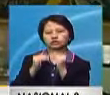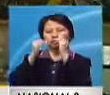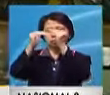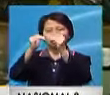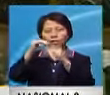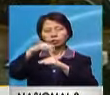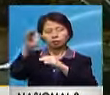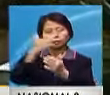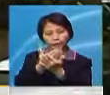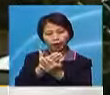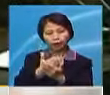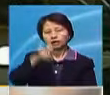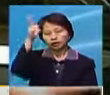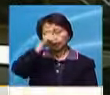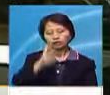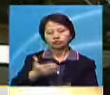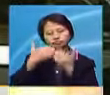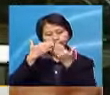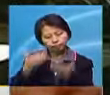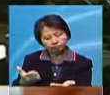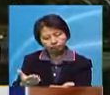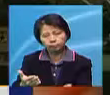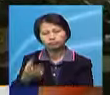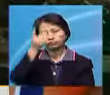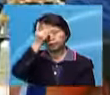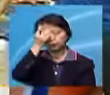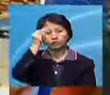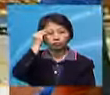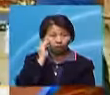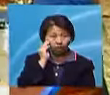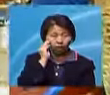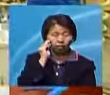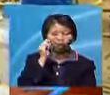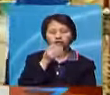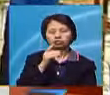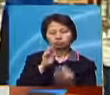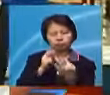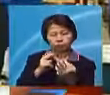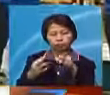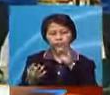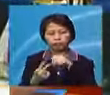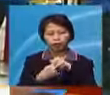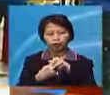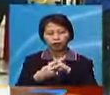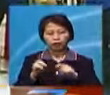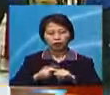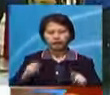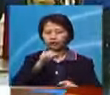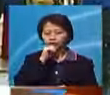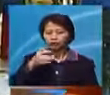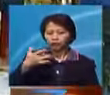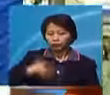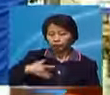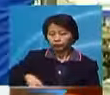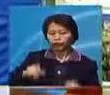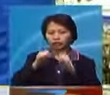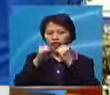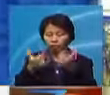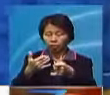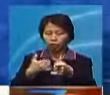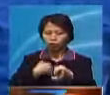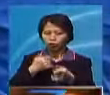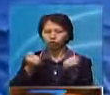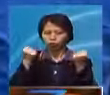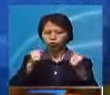lebih baik. Kerajaan katanya menghargai sumbangan Tun Dr. Mahathir Mohamad terhadap Proton, namun tidak dinafikan syarikat itu mempunyai